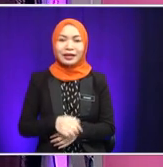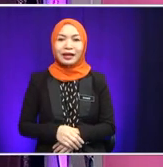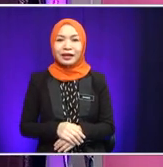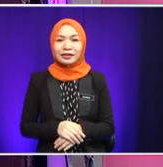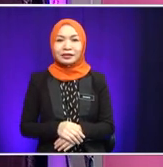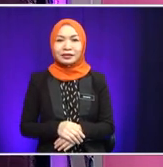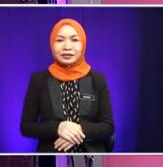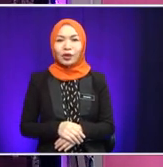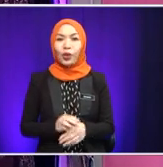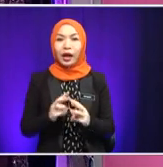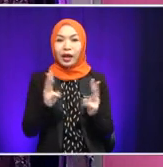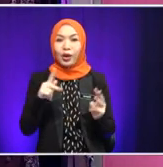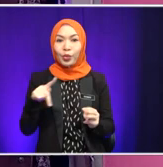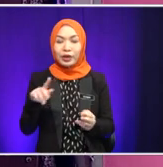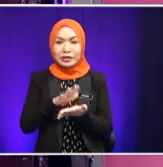sama